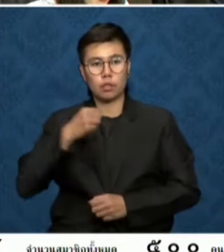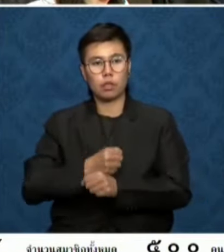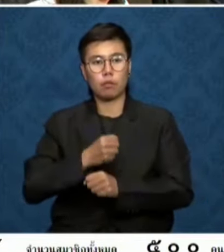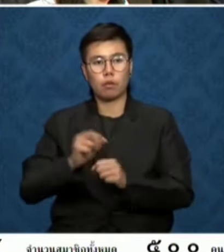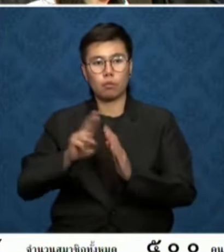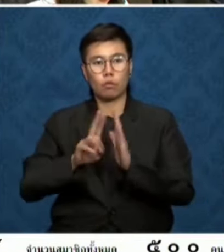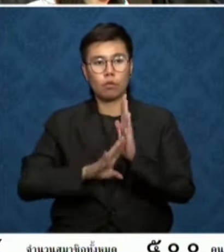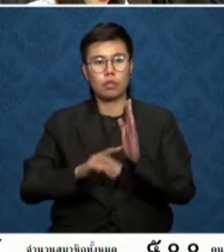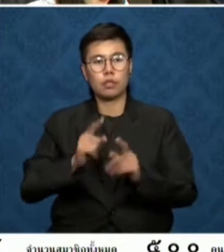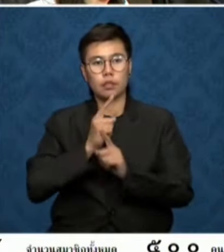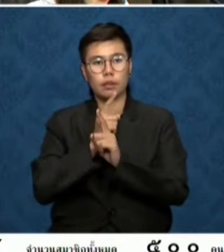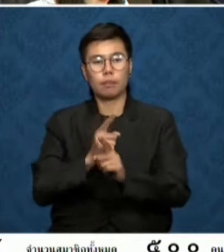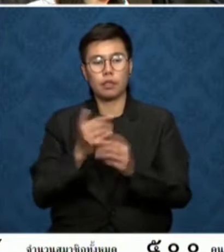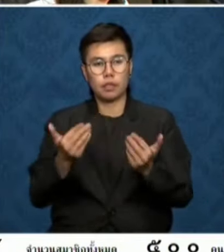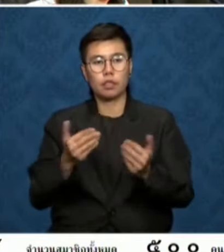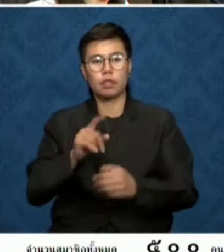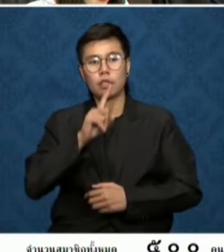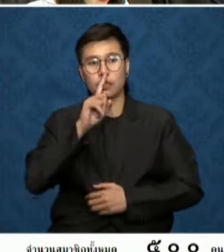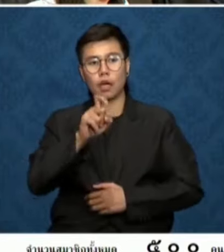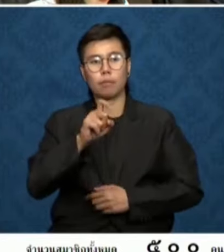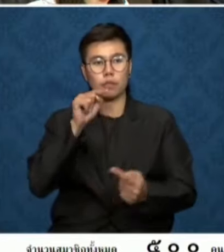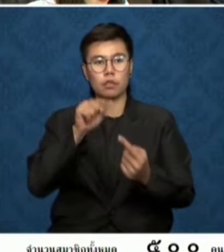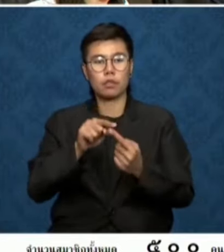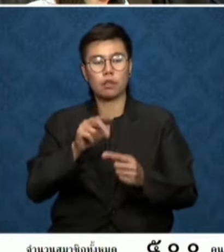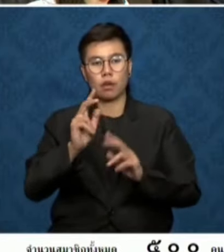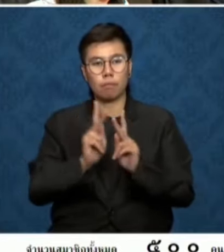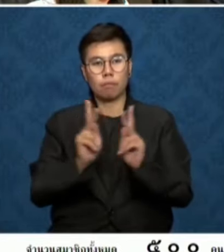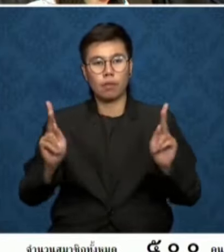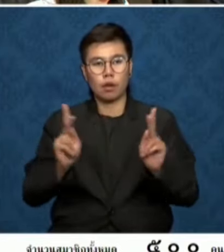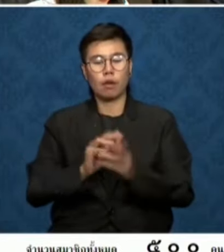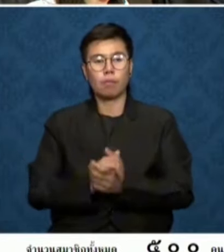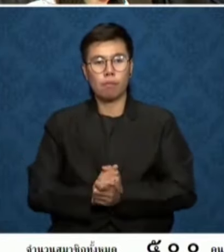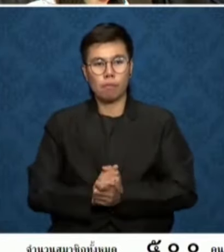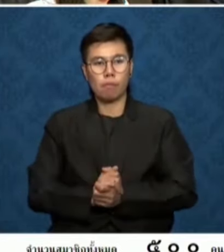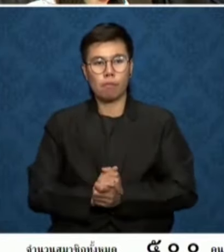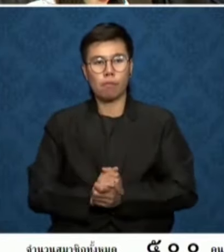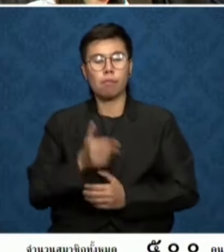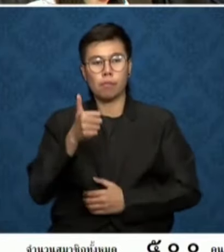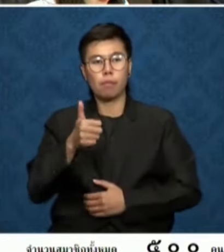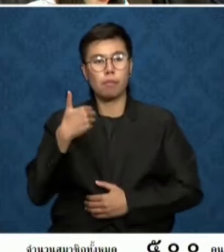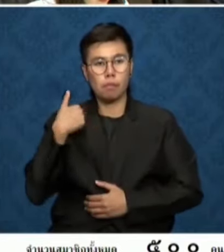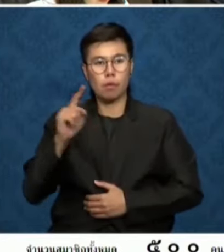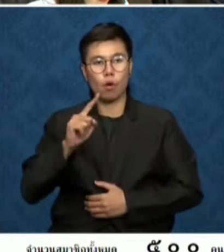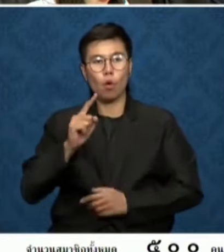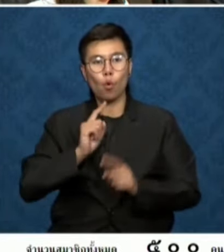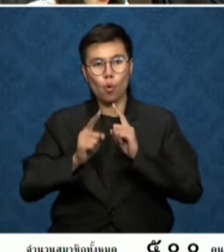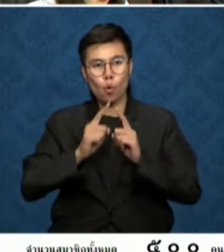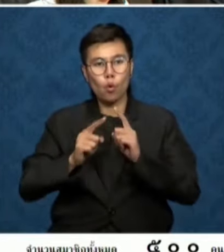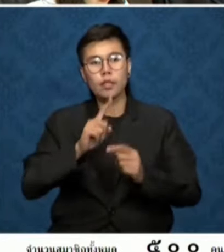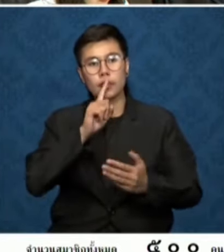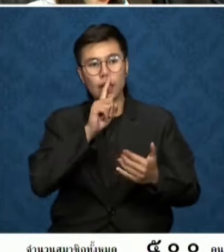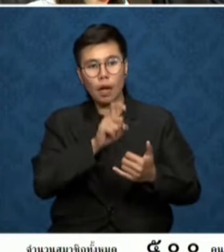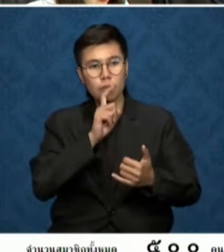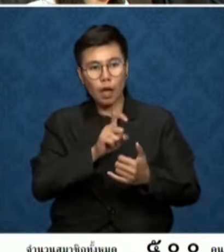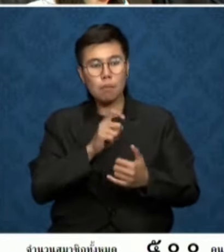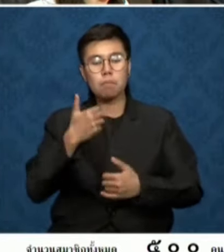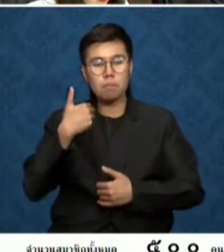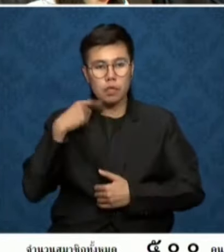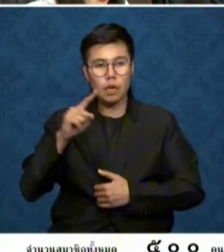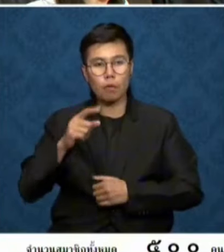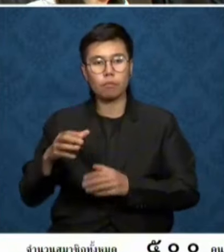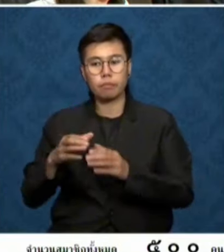บติดตามนี้นะคะก็ต้องสอบถามไปยังกรรมาธิการนะคะว่าได้มีการพูดคุยซักถามหรือว่าในชั้นอนุกรรม